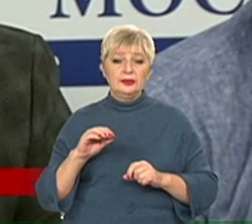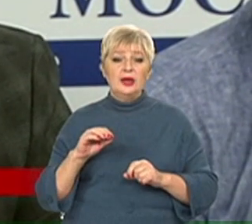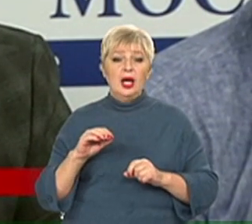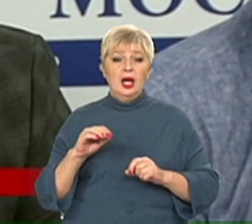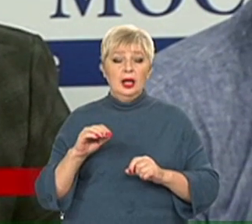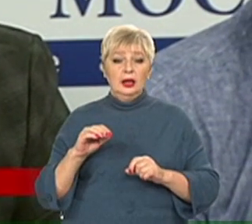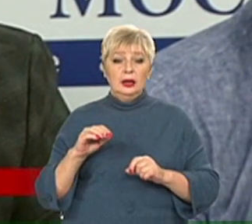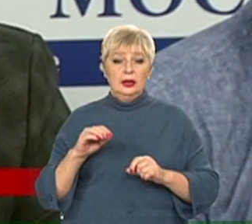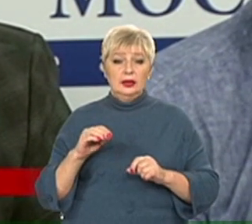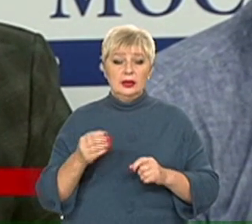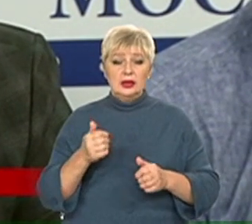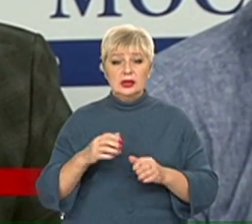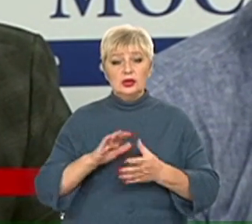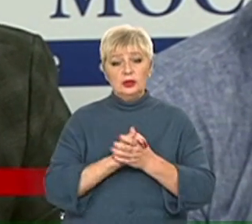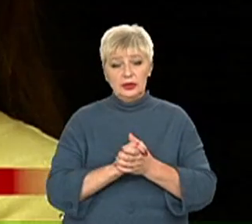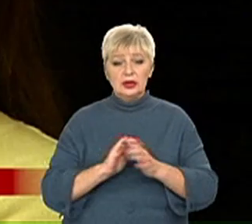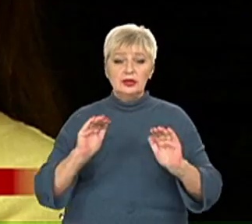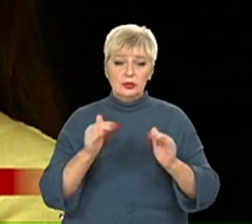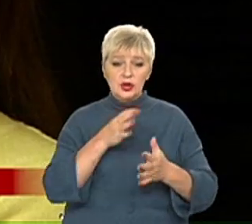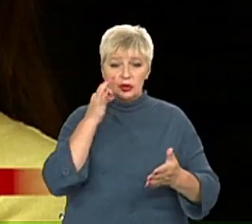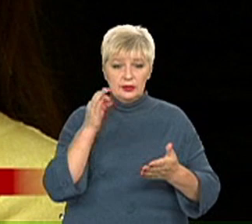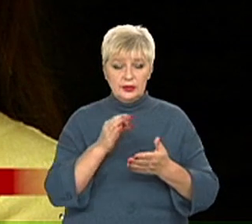з товариством з обмеженою відповідальністю